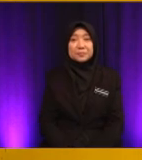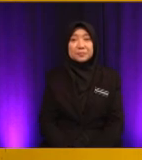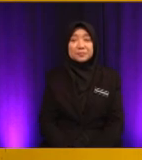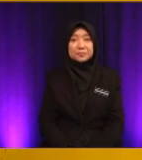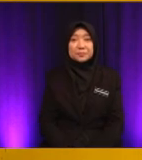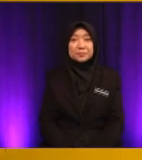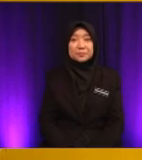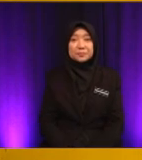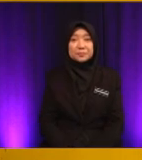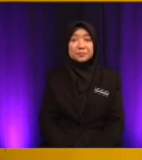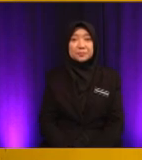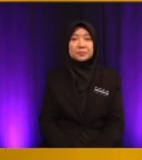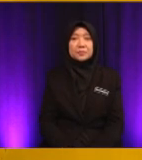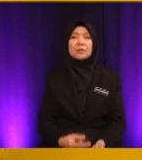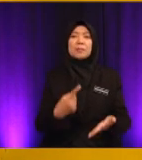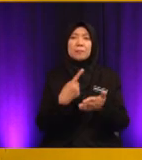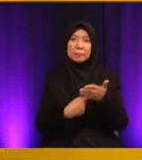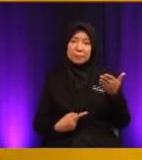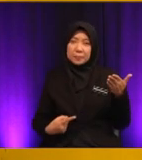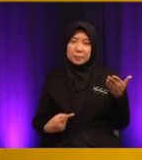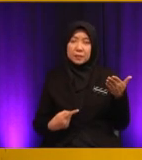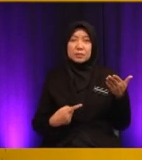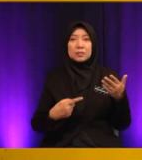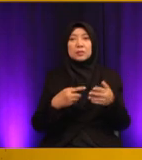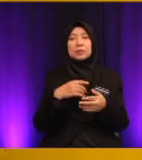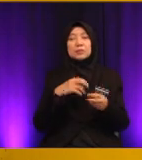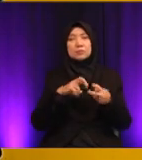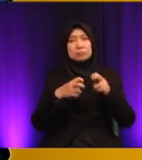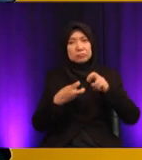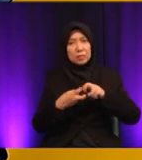jadi apa isunya dengan apa yang kita ceritakan